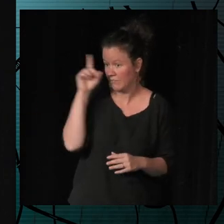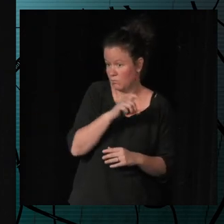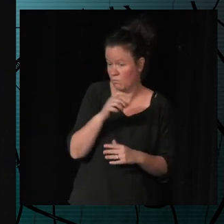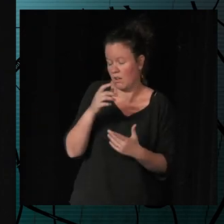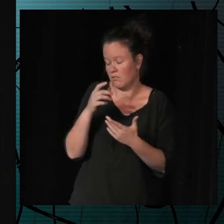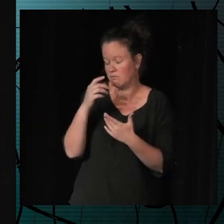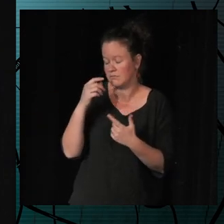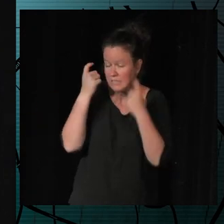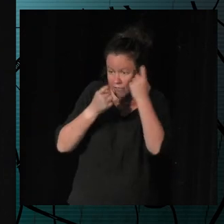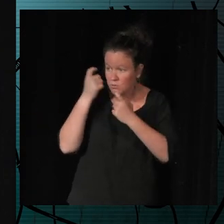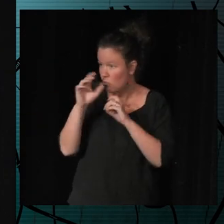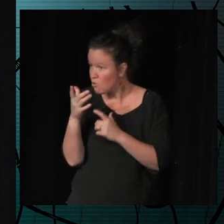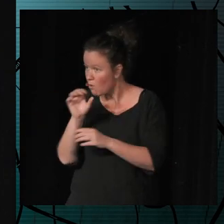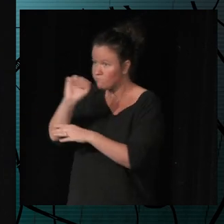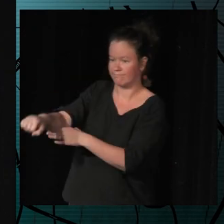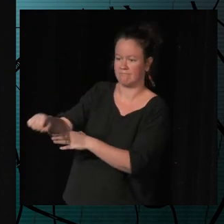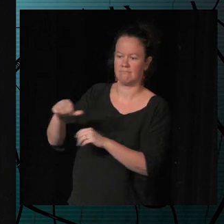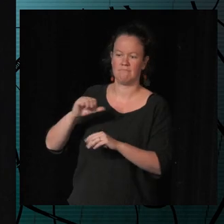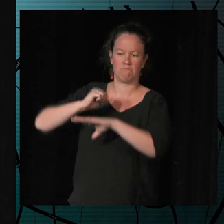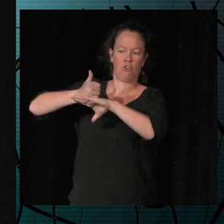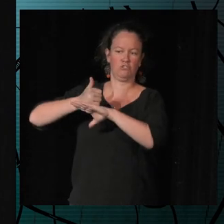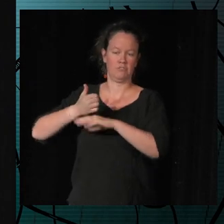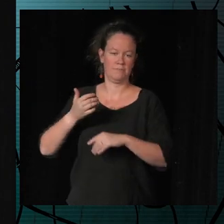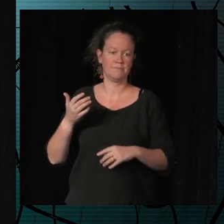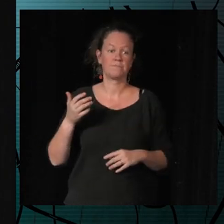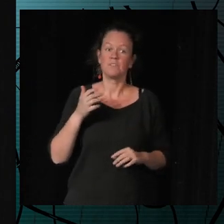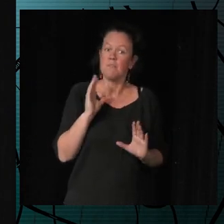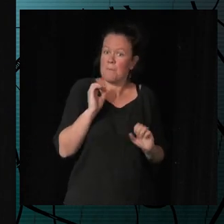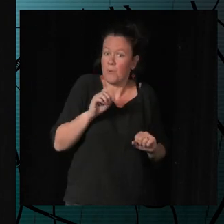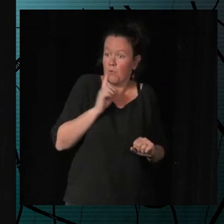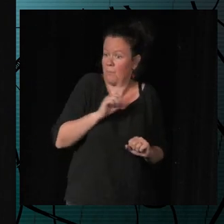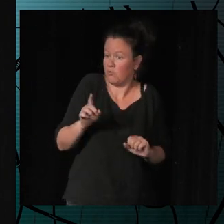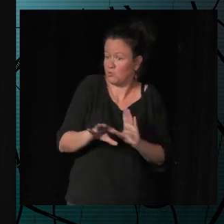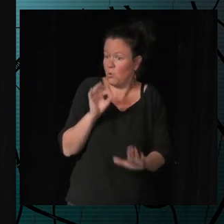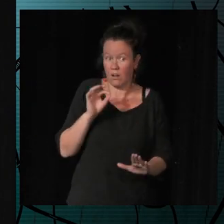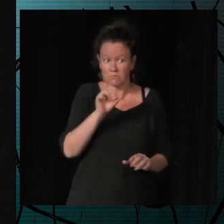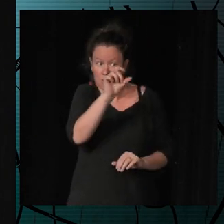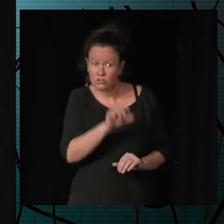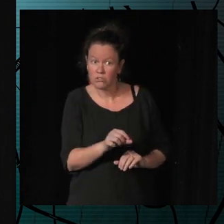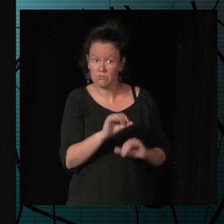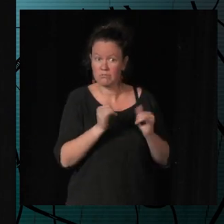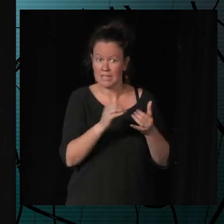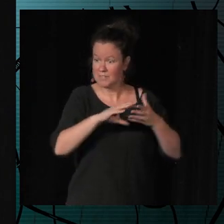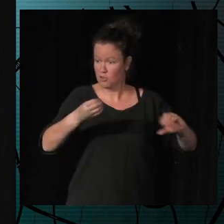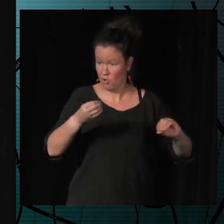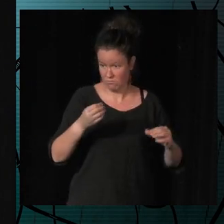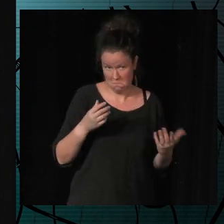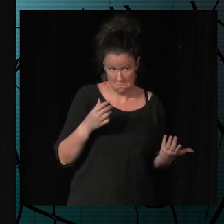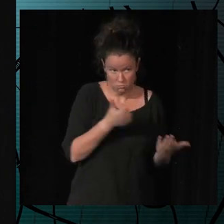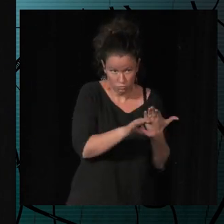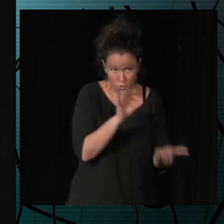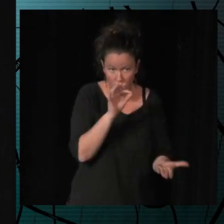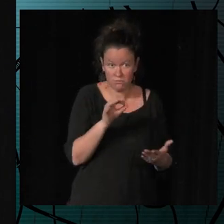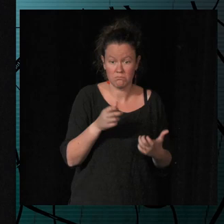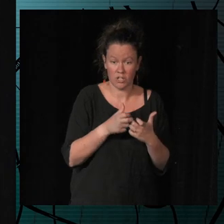peut être voulu aussi hein ça peut être un un choix des game designers de dire bah voilà on va on va forcer le joueur à arpenter un lieu comme ça aller chercher